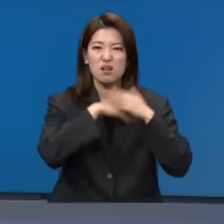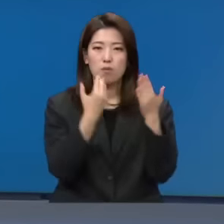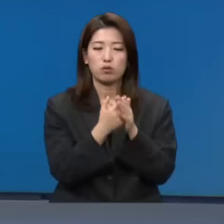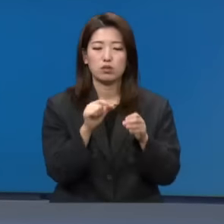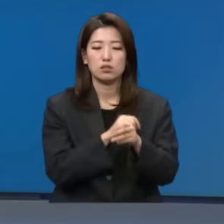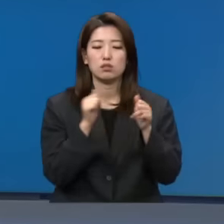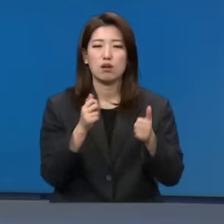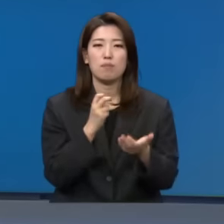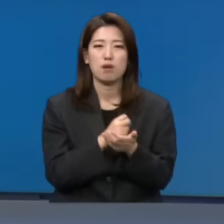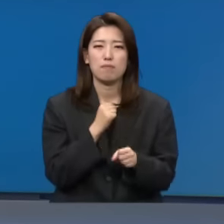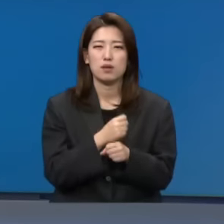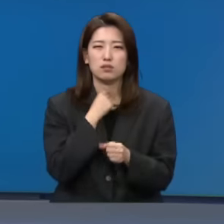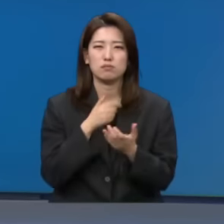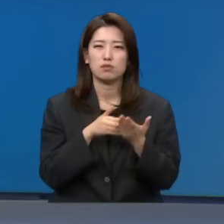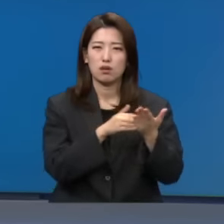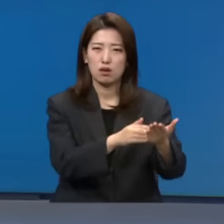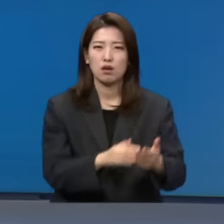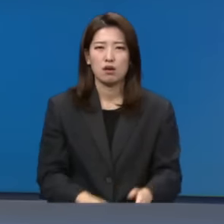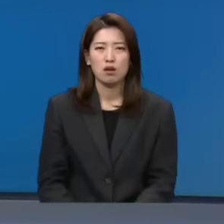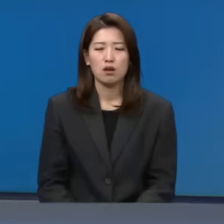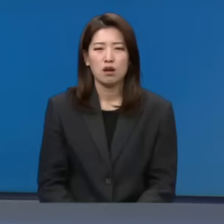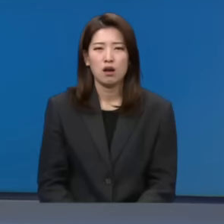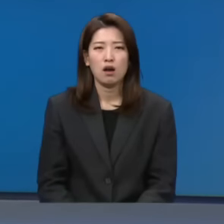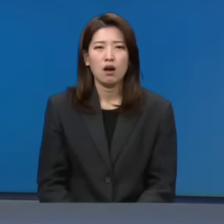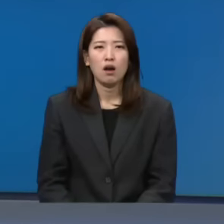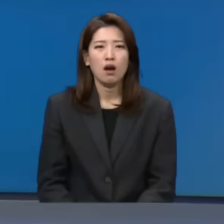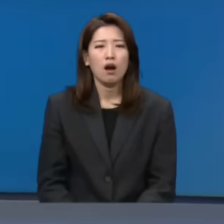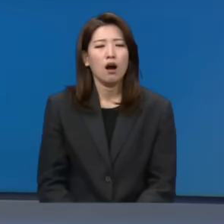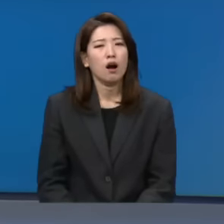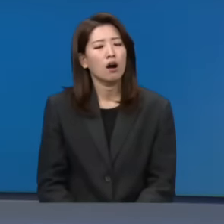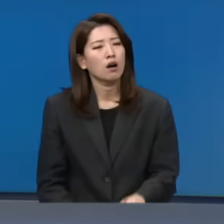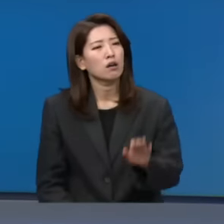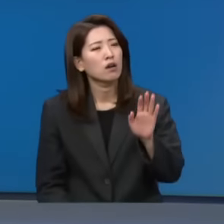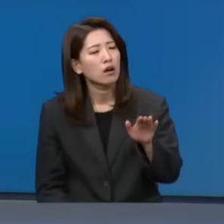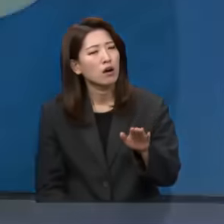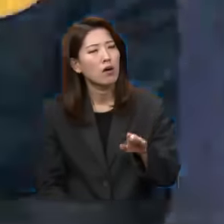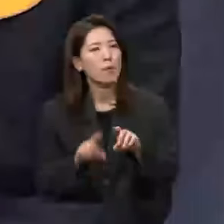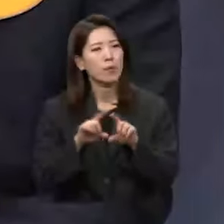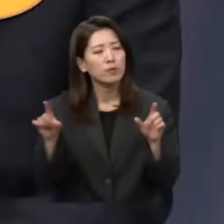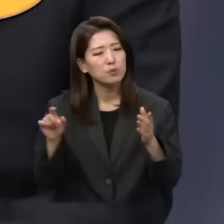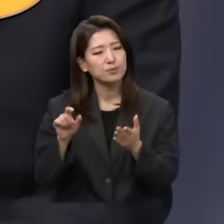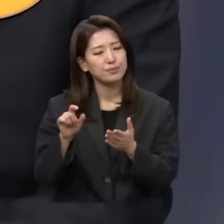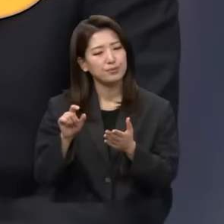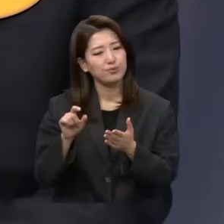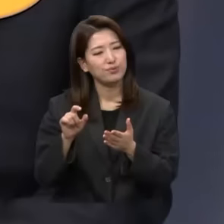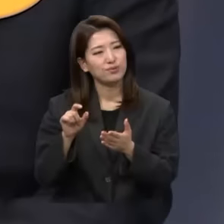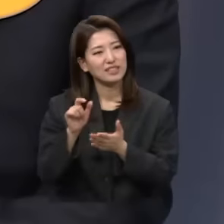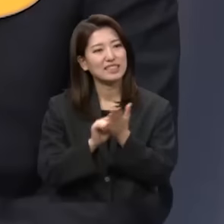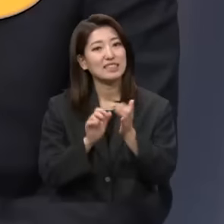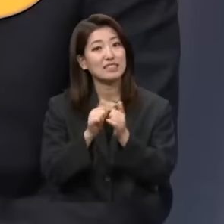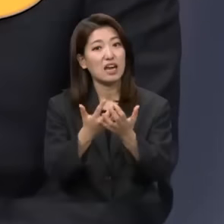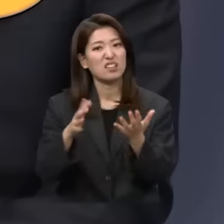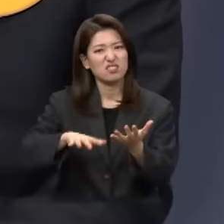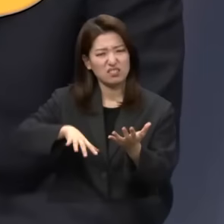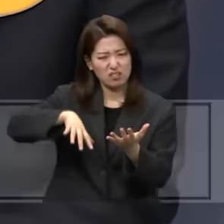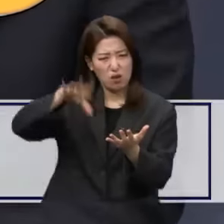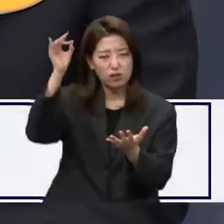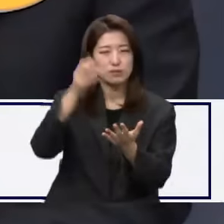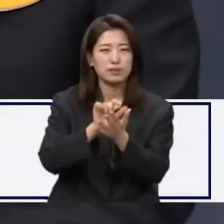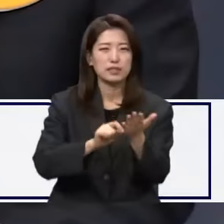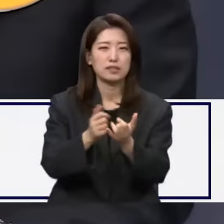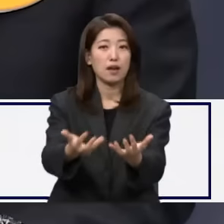김보엽 대변인님 예 사실 보통 첫 번째 기자 회견 그리고 첫 번째로 내놓는 메시지는 굉장히 우선 순위 무조건